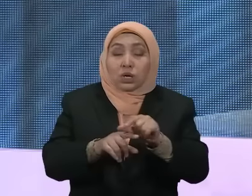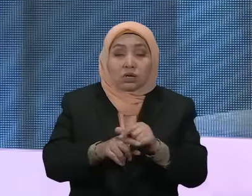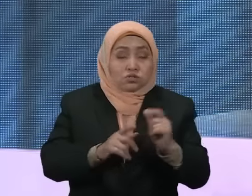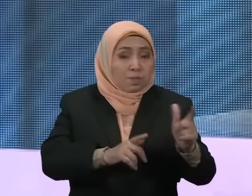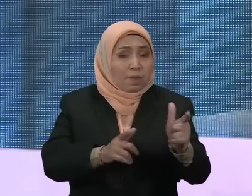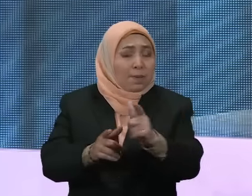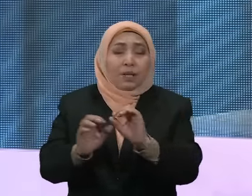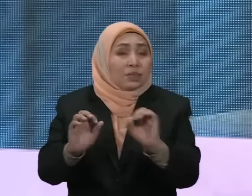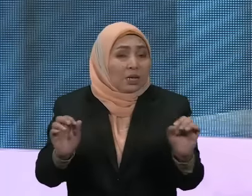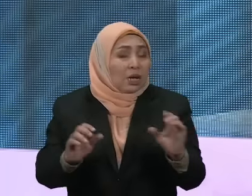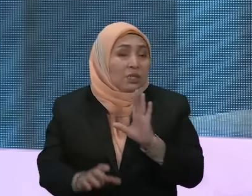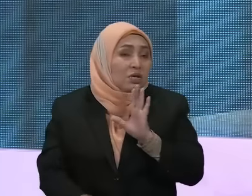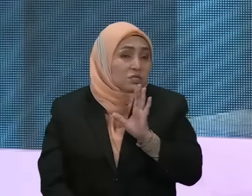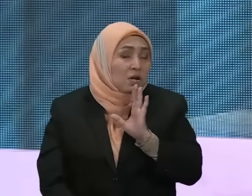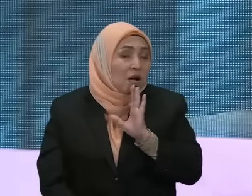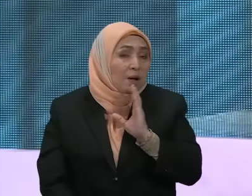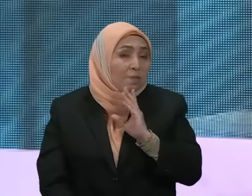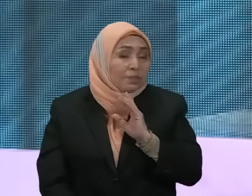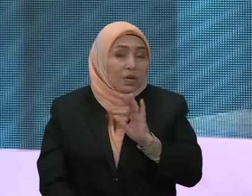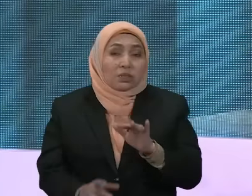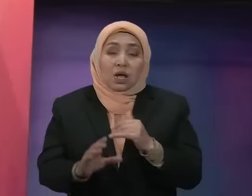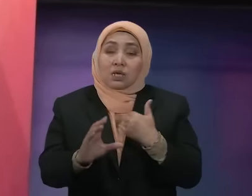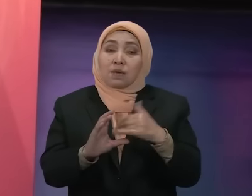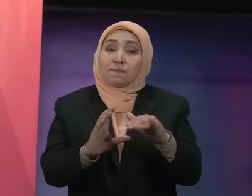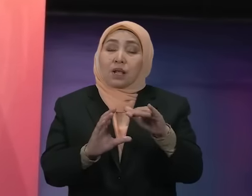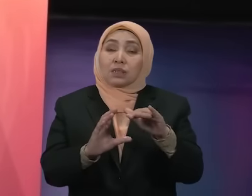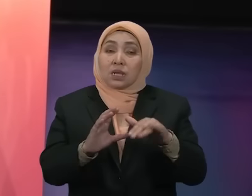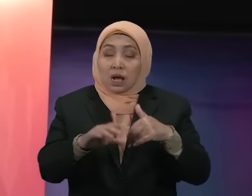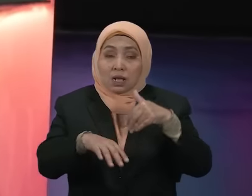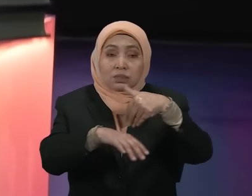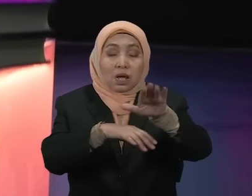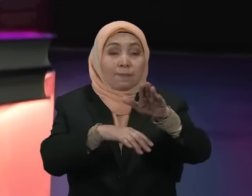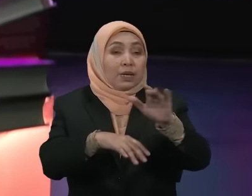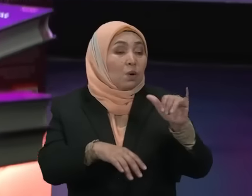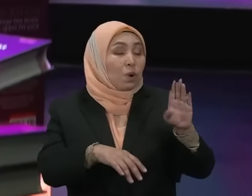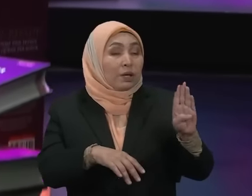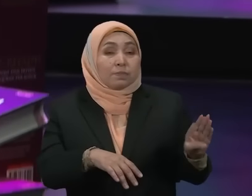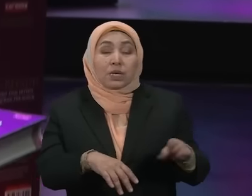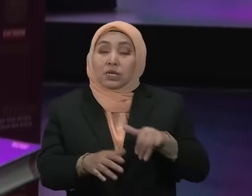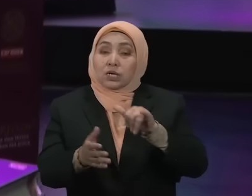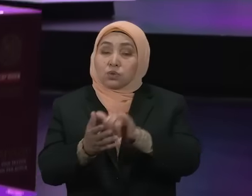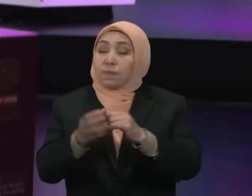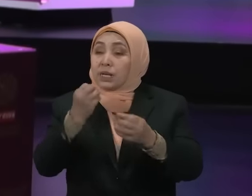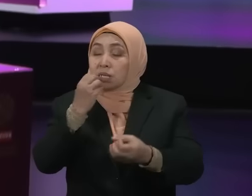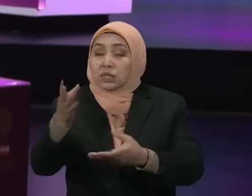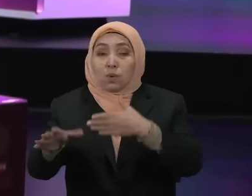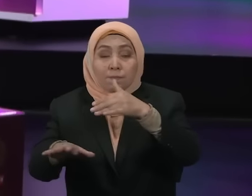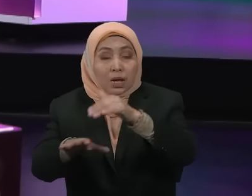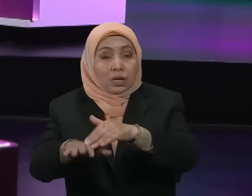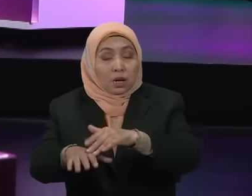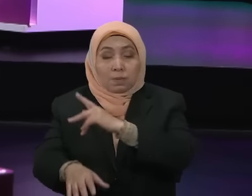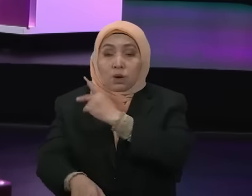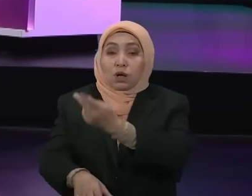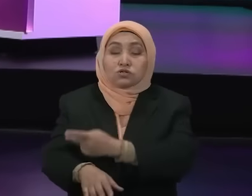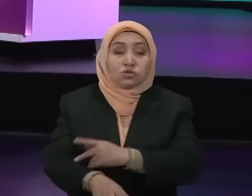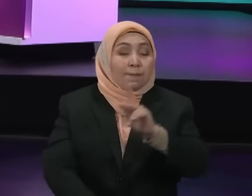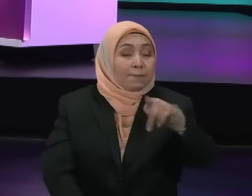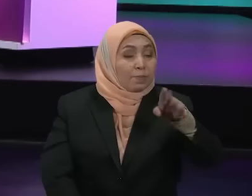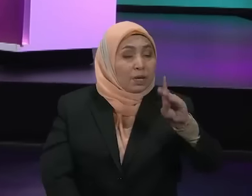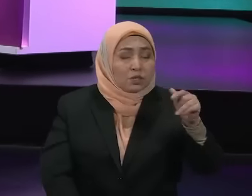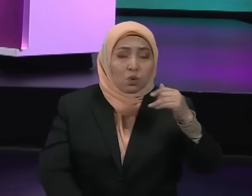senapang pun, kan. Dia cakap, dia type email, dia hantar kepada YB. YB tersebut beritahu kepada penguatkuasa PBT